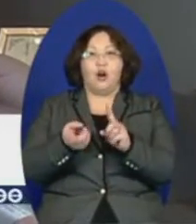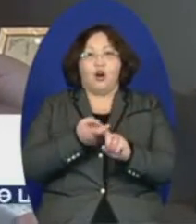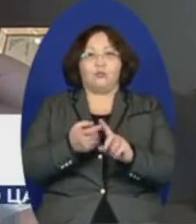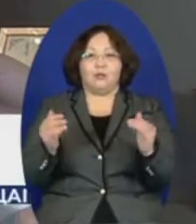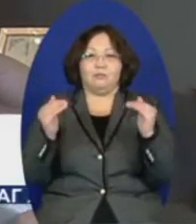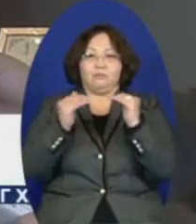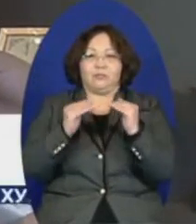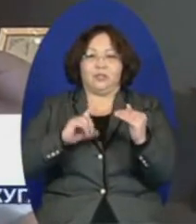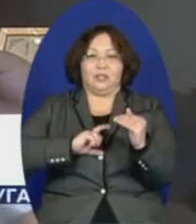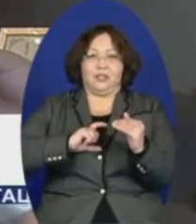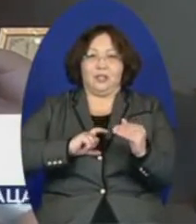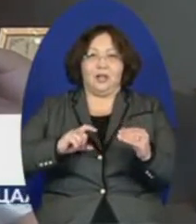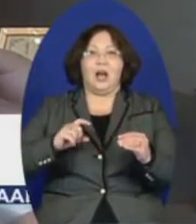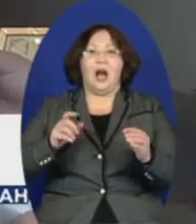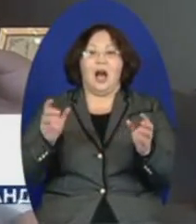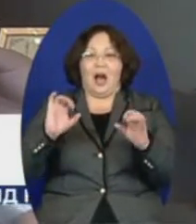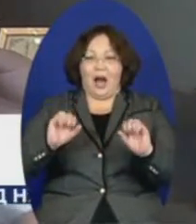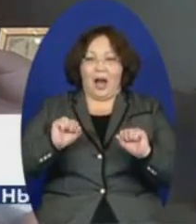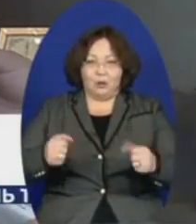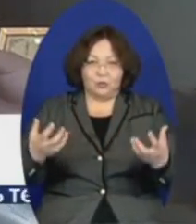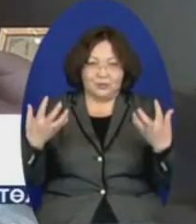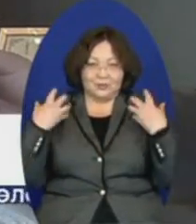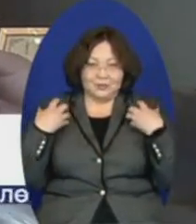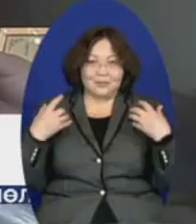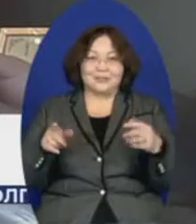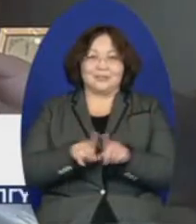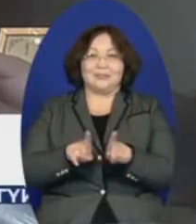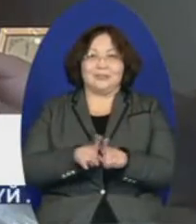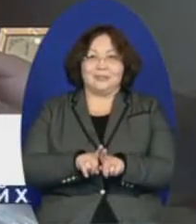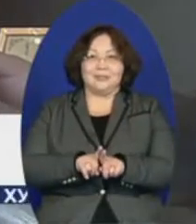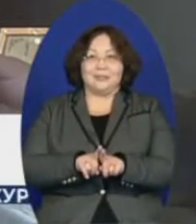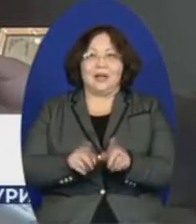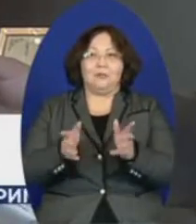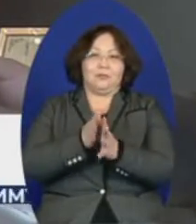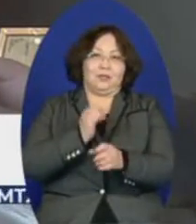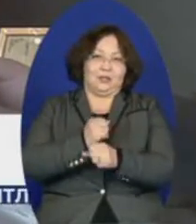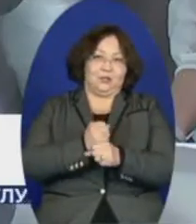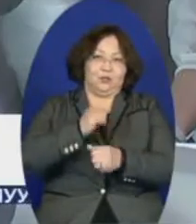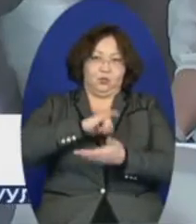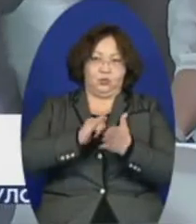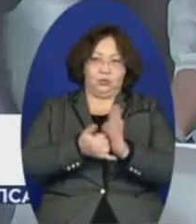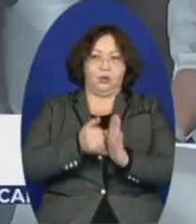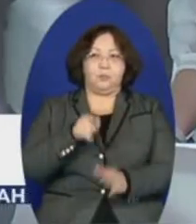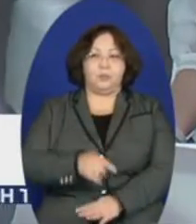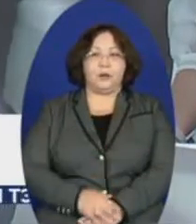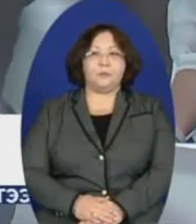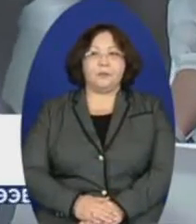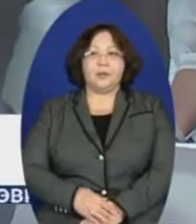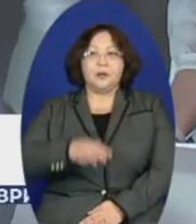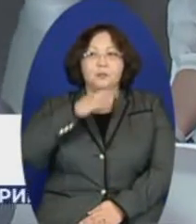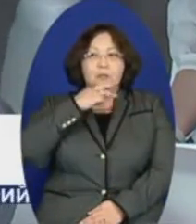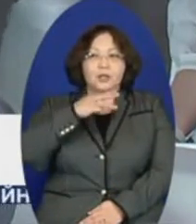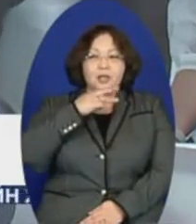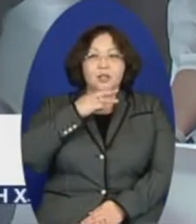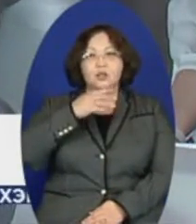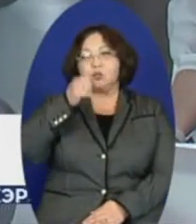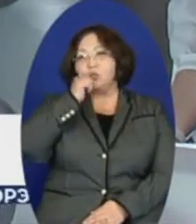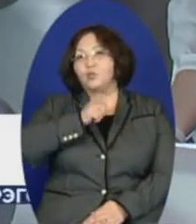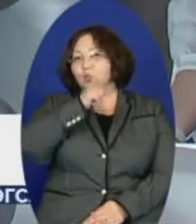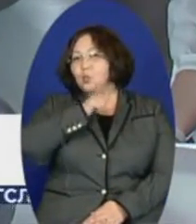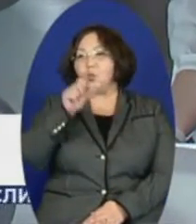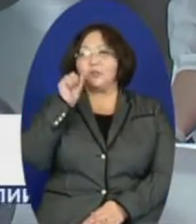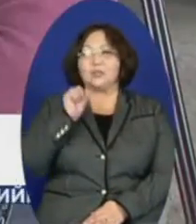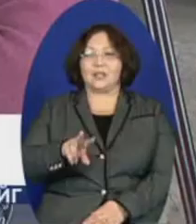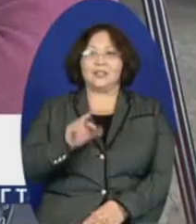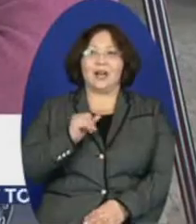байна. Хамтран хариуцлага үүрий, хамтарж ажиллая гэсэн санаа. Мэдээллийн нууцлал яаж хангагдах юм бэ, тийм ээ? Одоо энэ